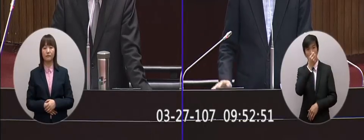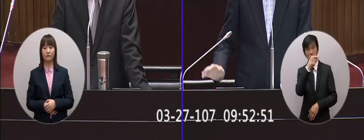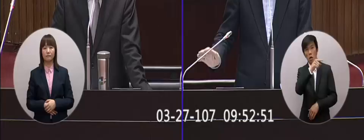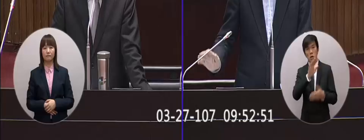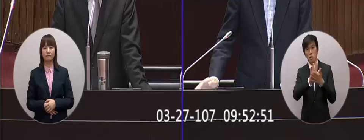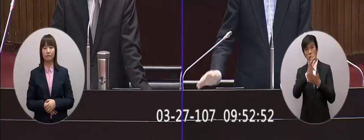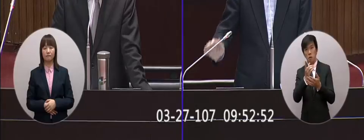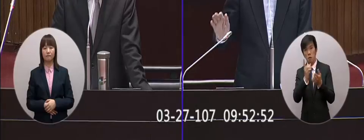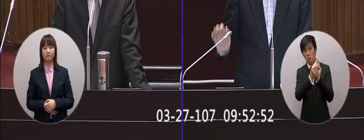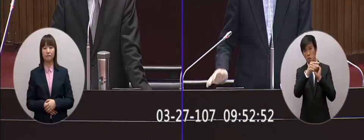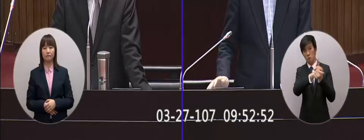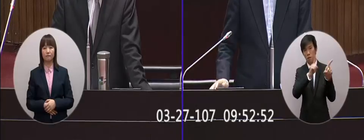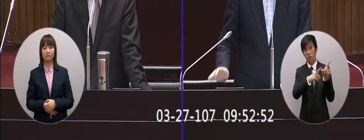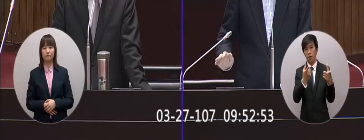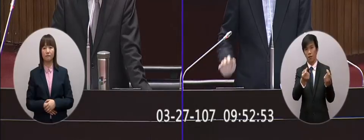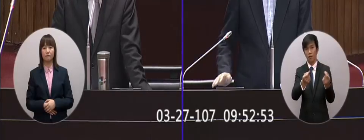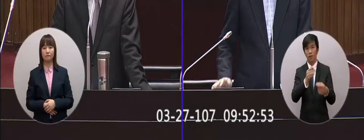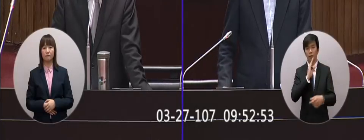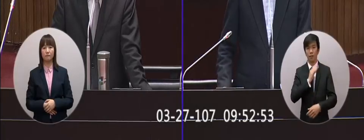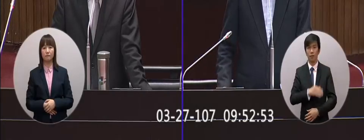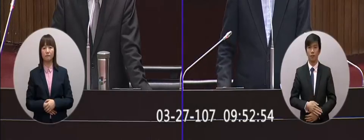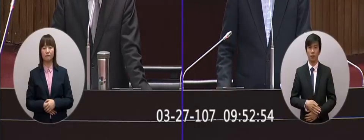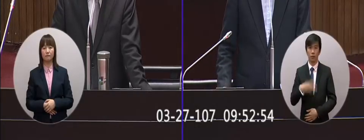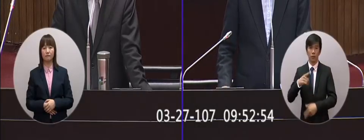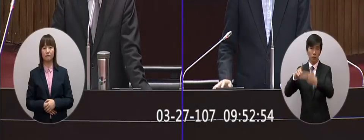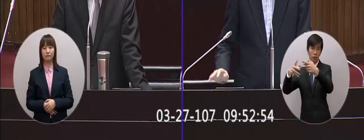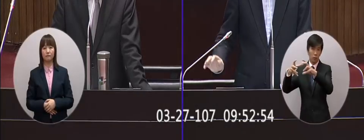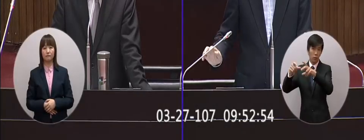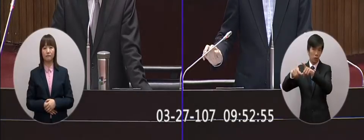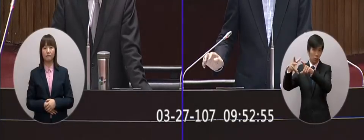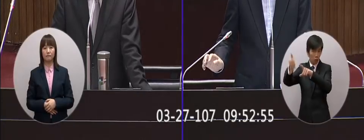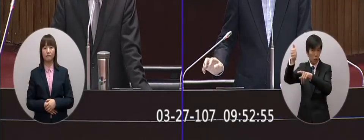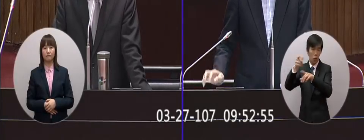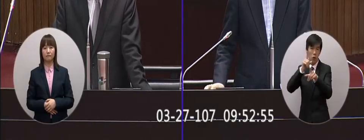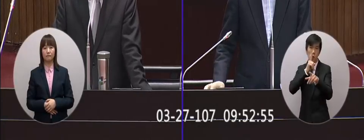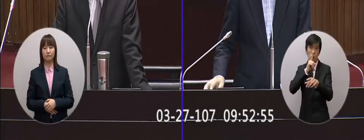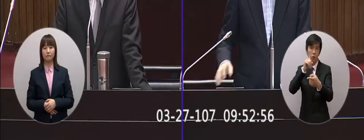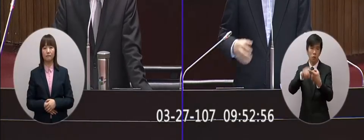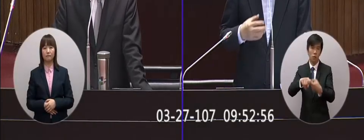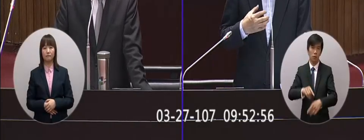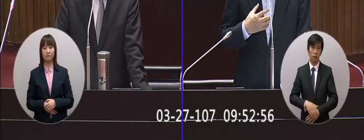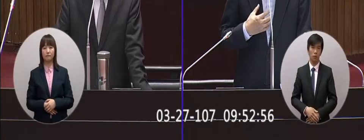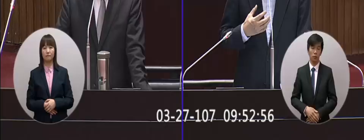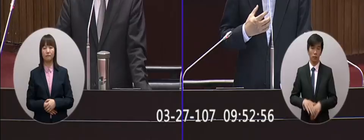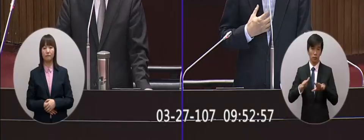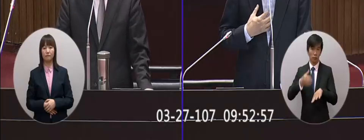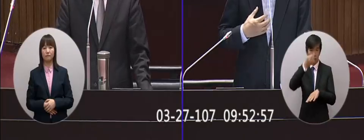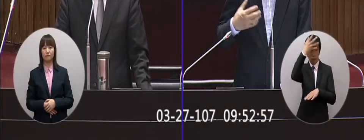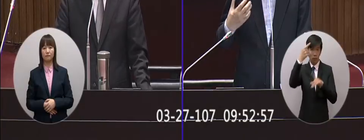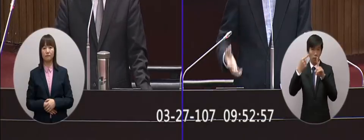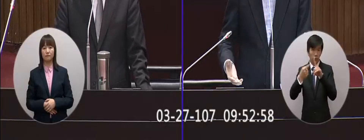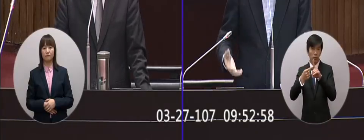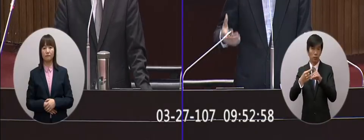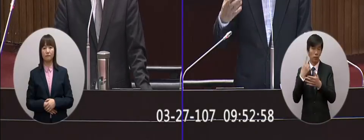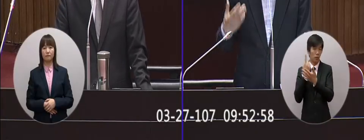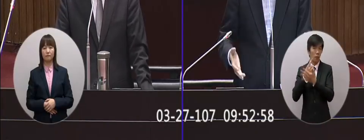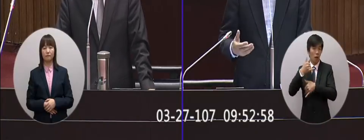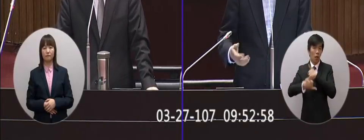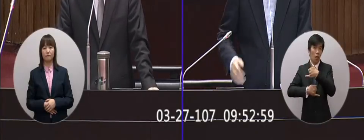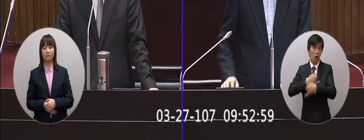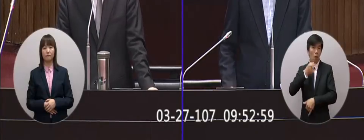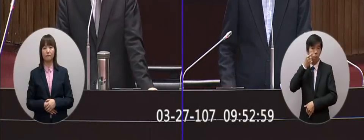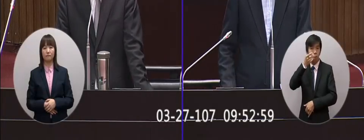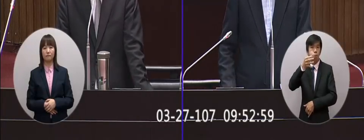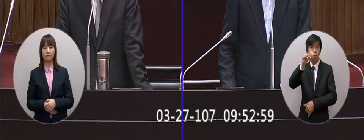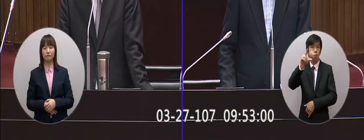镜。朱总裁也讲的也绝对是正确的啊。我们现在年轻人每天生活在低薪、没